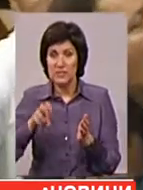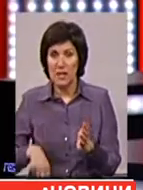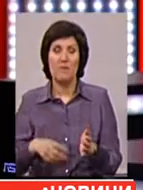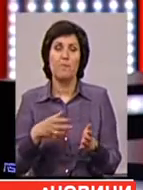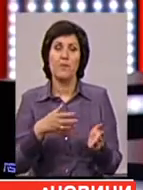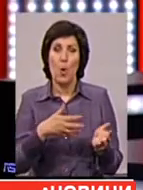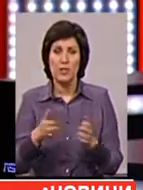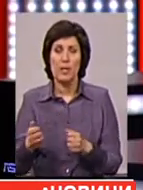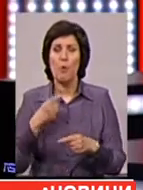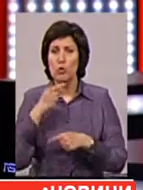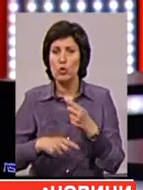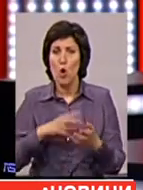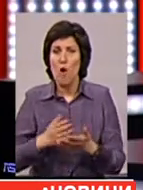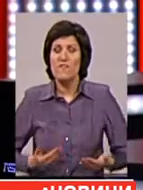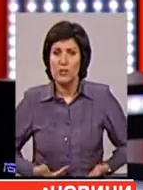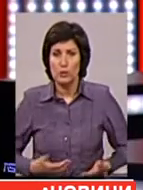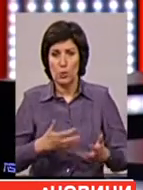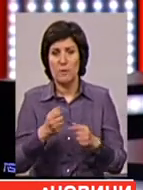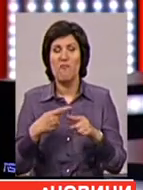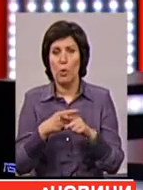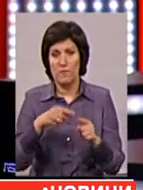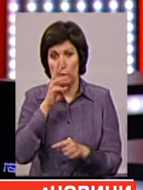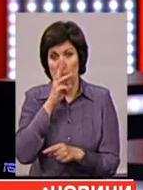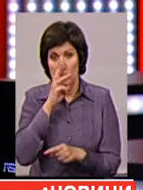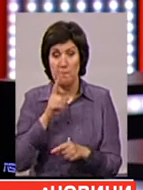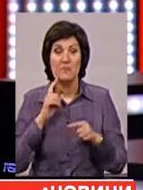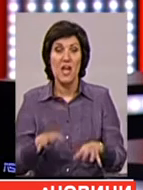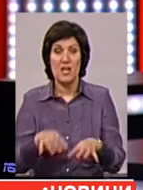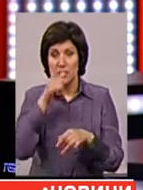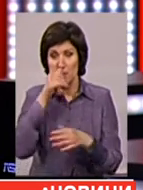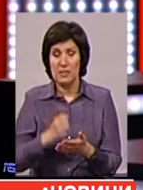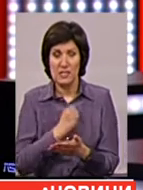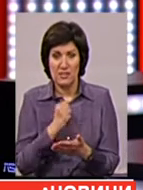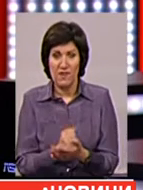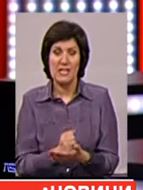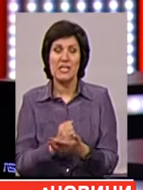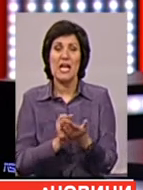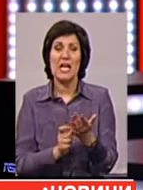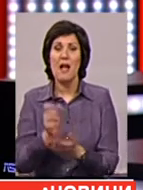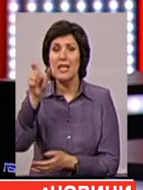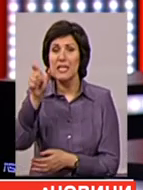в половину окладу. Водночас Рада знову не змогла затвердити кандидатуру незалежного